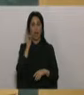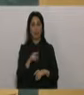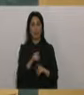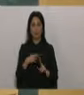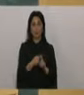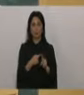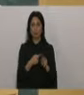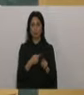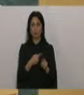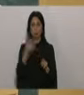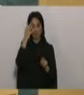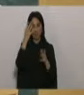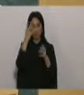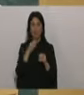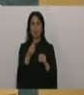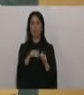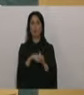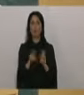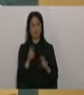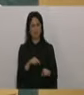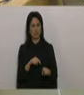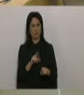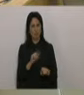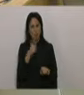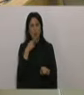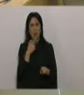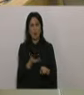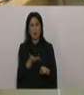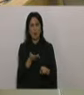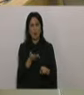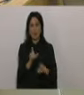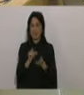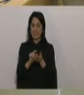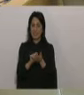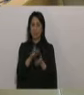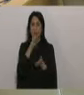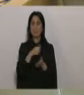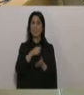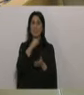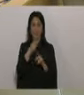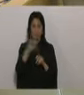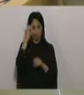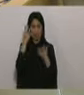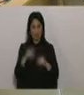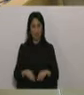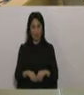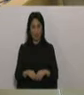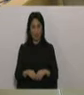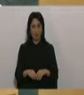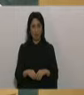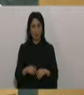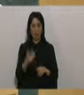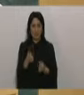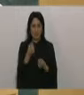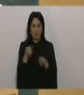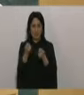ხართ. შავი დღისთვის შენახული ფული, რას ქვია, ამას როგორ ლაპარაკოთ? რას ნიშნავს საპენსიო საკირო დაუდგება ადამიანს, შავი დღე დგება მისთვის?